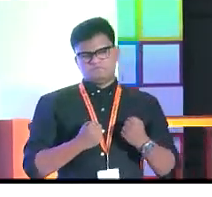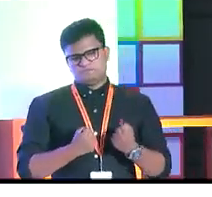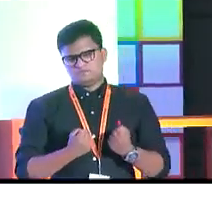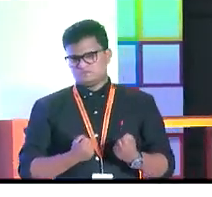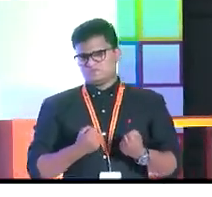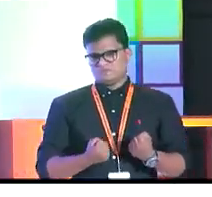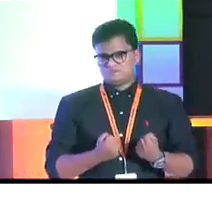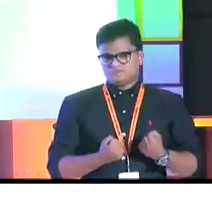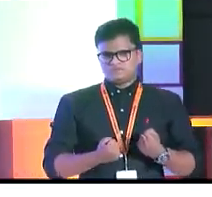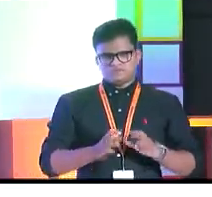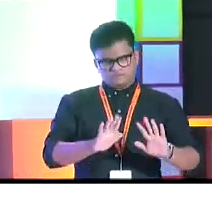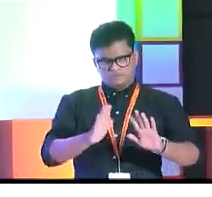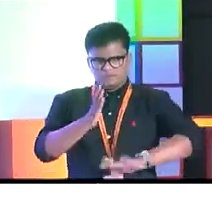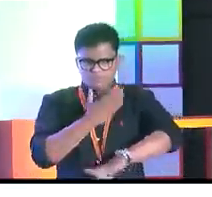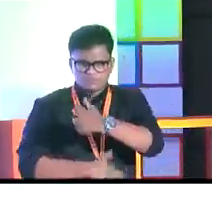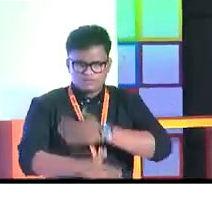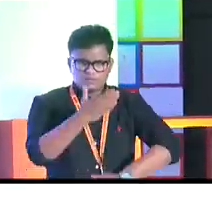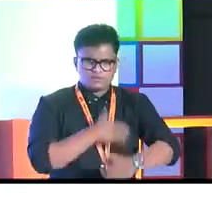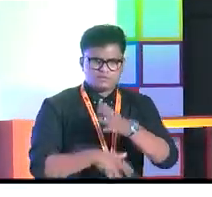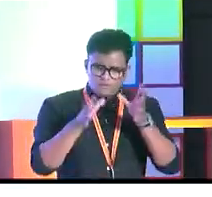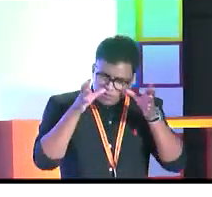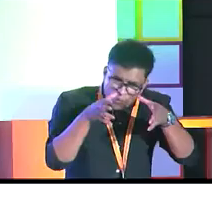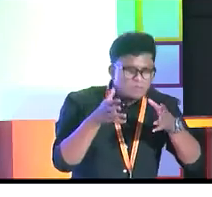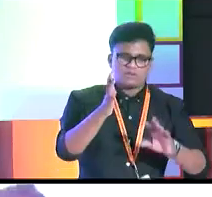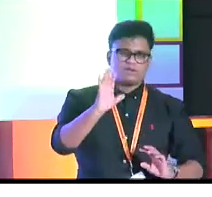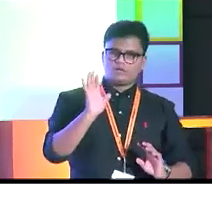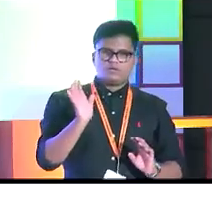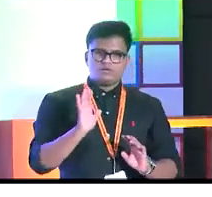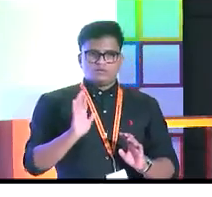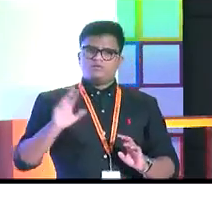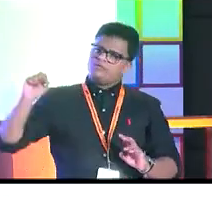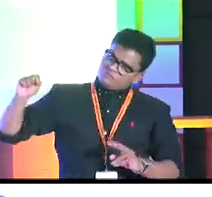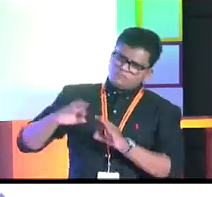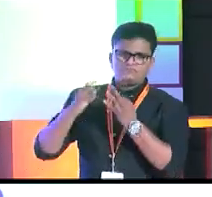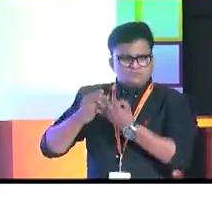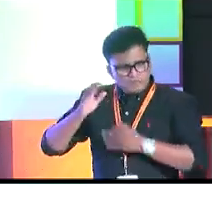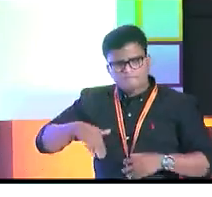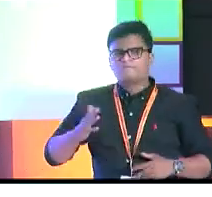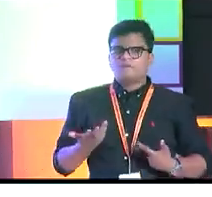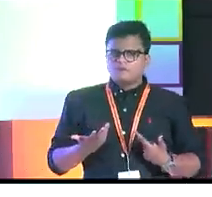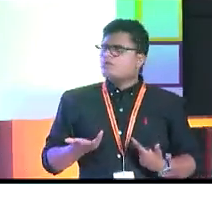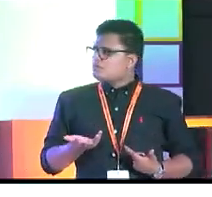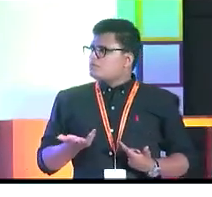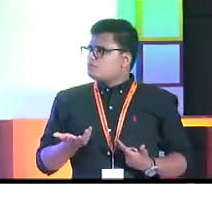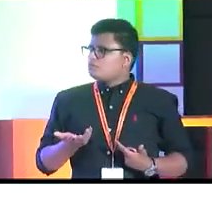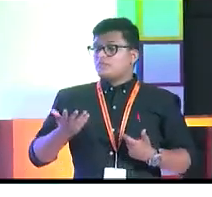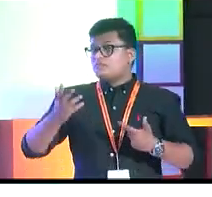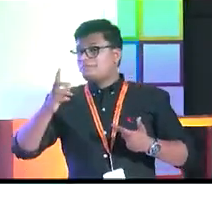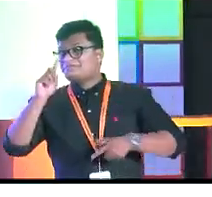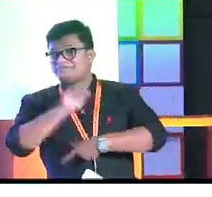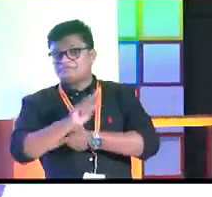डिसेबिलिटी के बारे में या किसी प्रॉब्लम के बारे में तभी बात ना करूं जब मेरे घर में कोई प्रॉब्लम हो. द डे वी स्टार्ट अंडरस्टैंडिंग